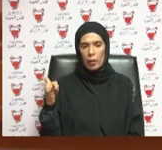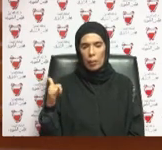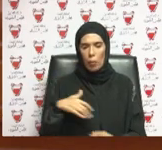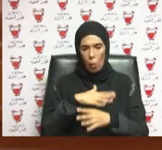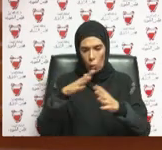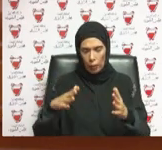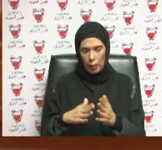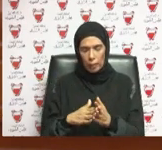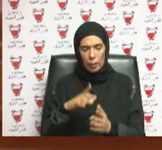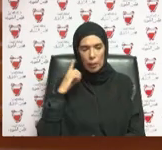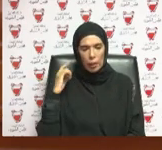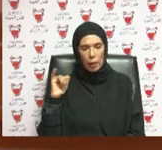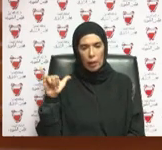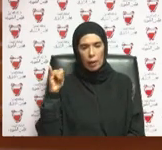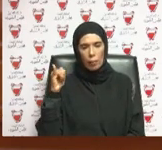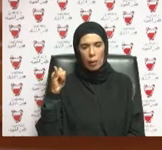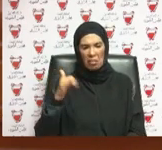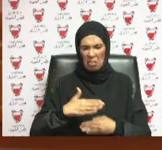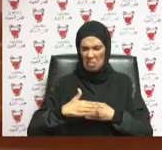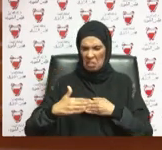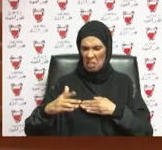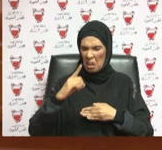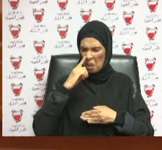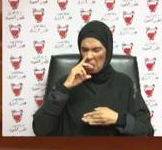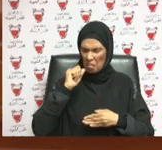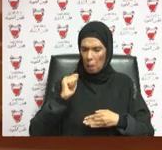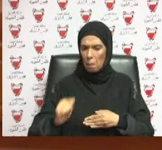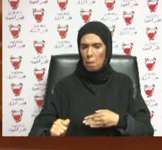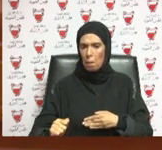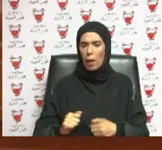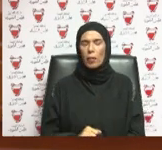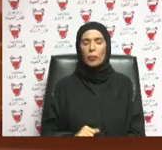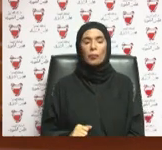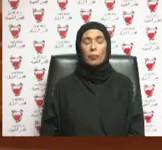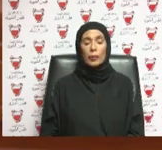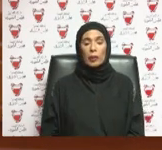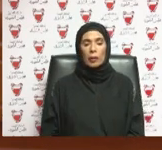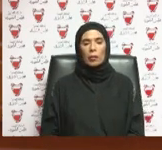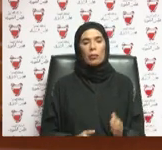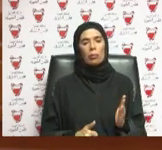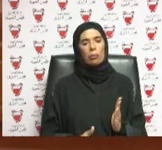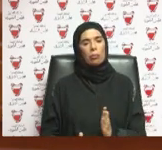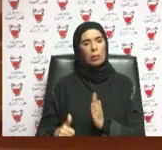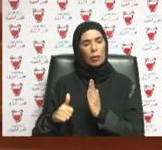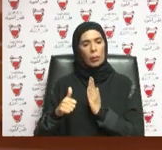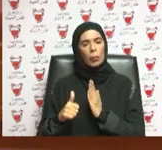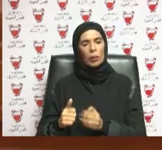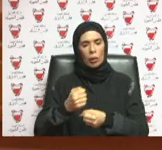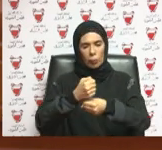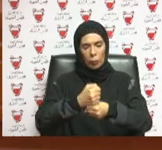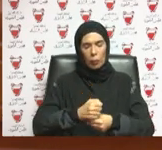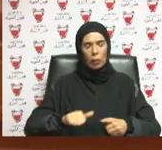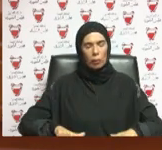العالم العربي وإبعاده عن الأطماع الإقليمية والدولية. كان زعيما كرس حياته